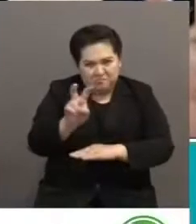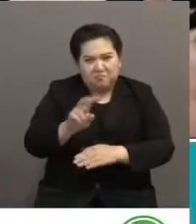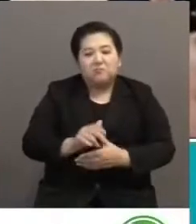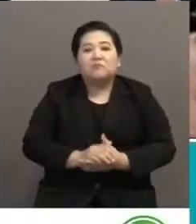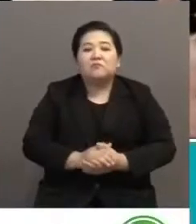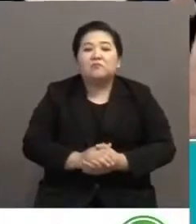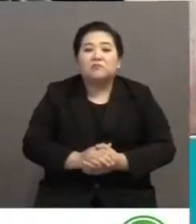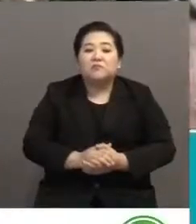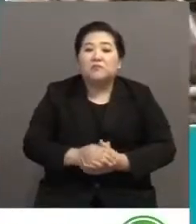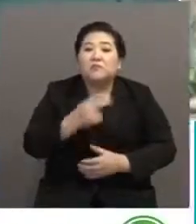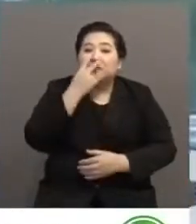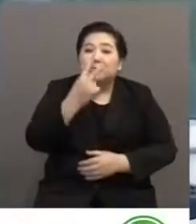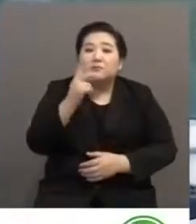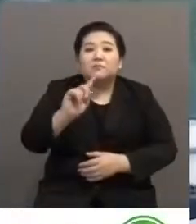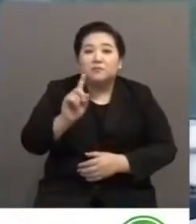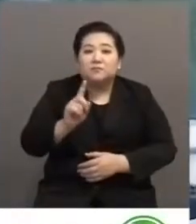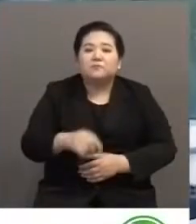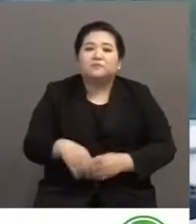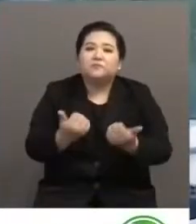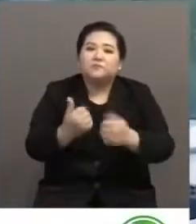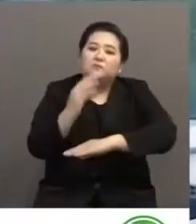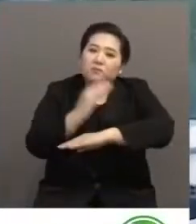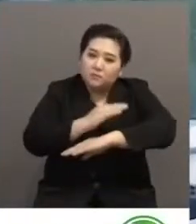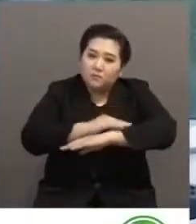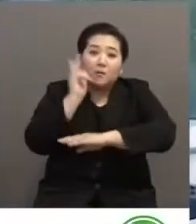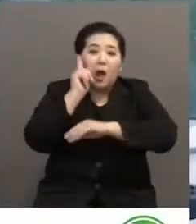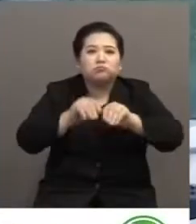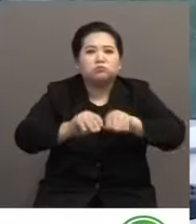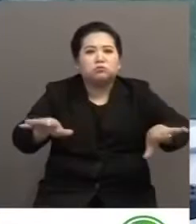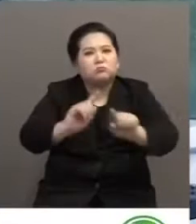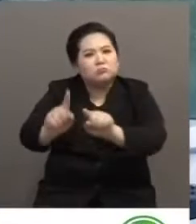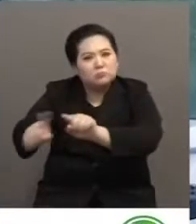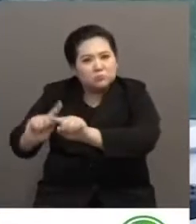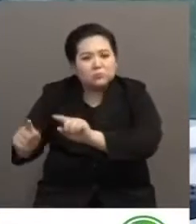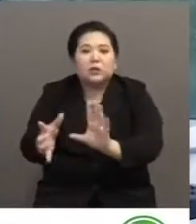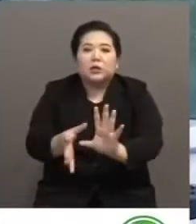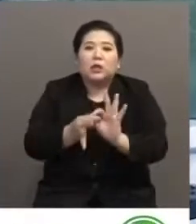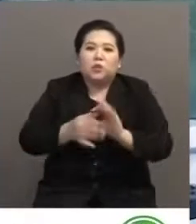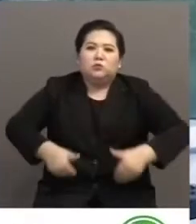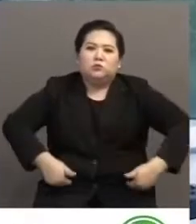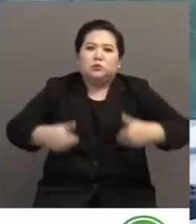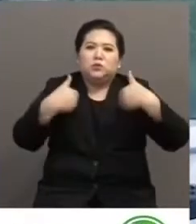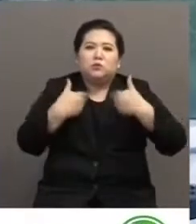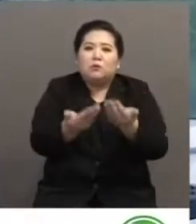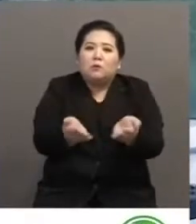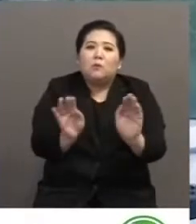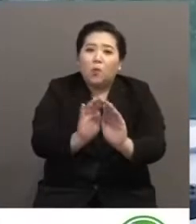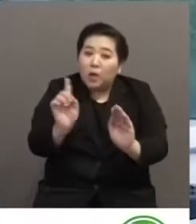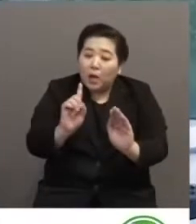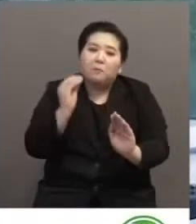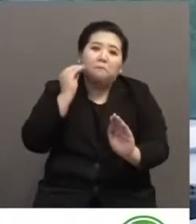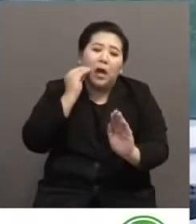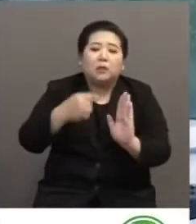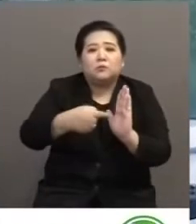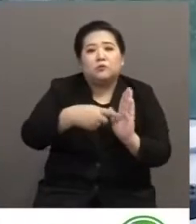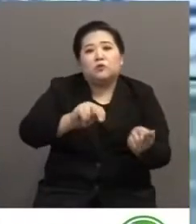คุณผู้ชมครับไปดูกันนะครับหลังจากที่สื่อหลายสำนักเองนะครับมีการนำเสนอเรื่องราวนะครับชีวิตของครอบครัวครอบครัวหนึ่งที่จังหวัดนครพน